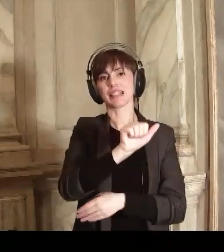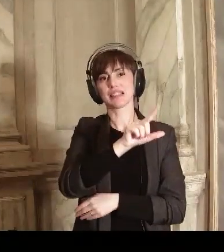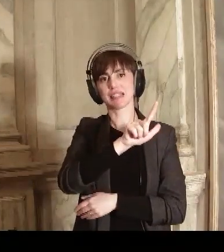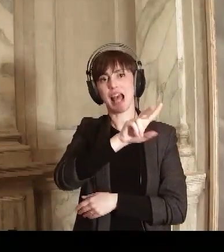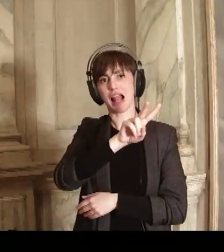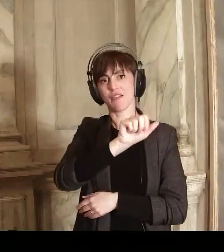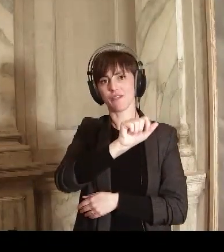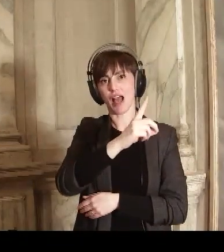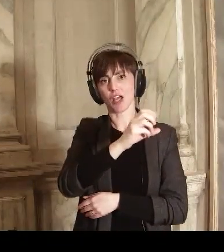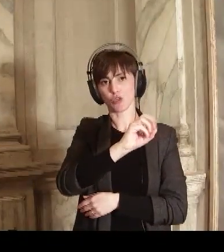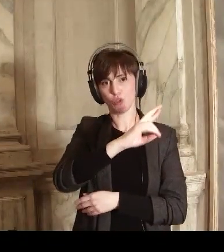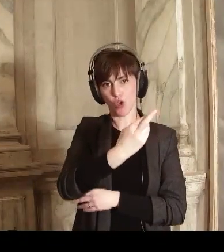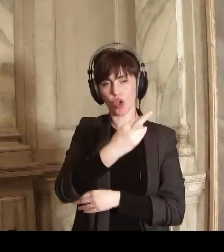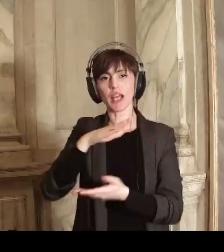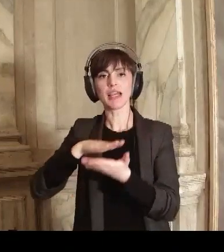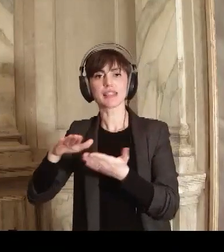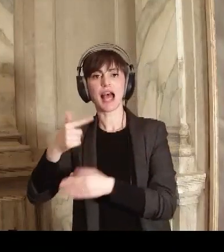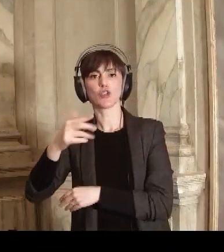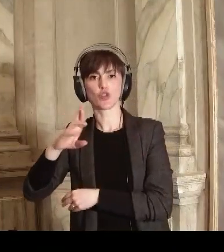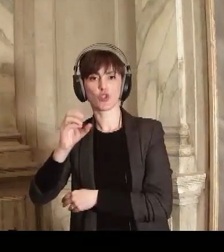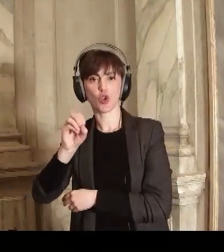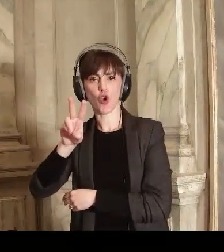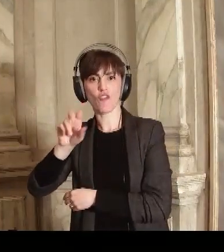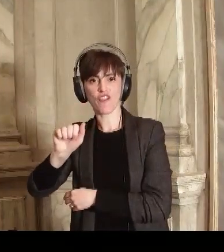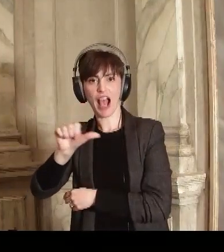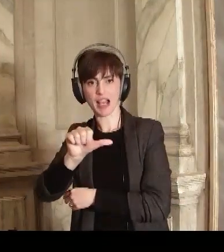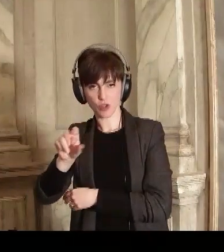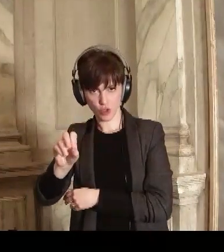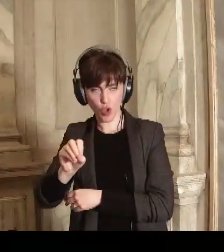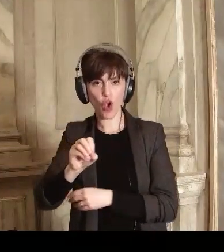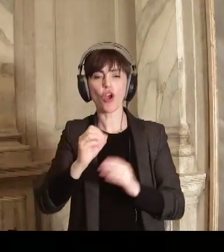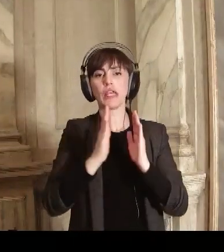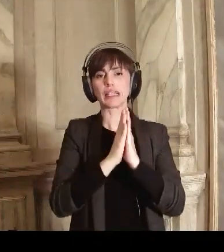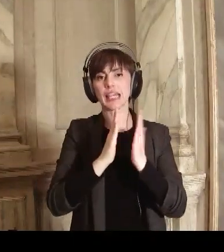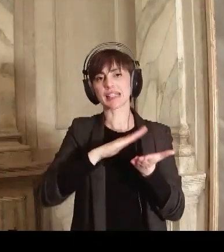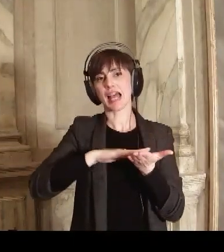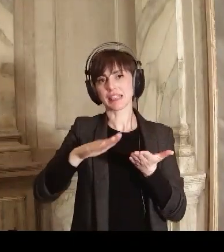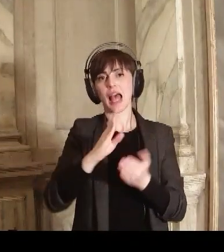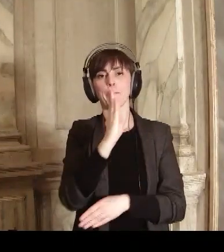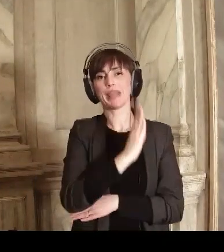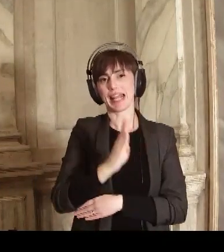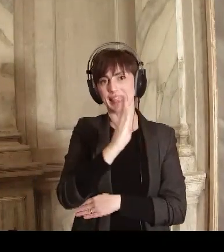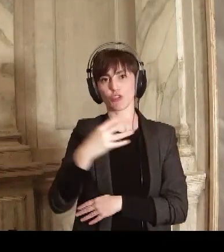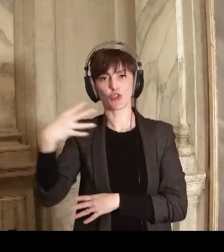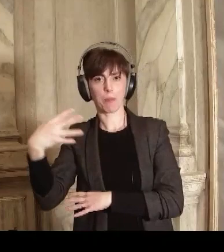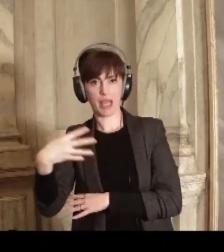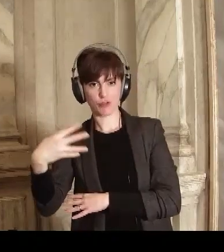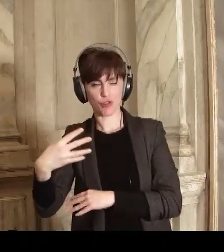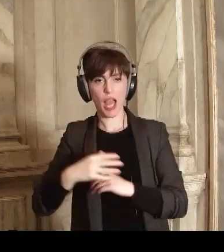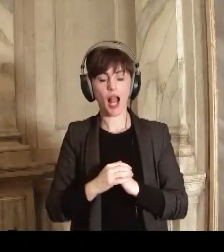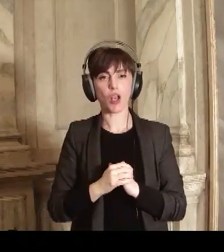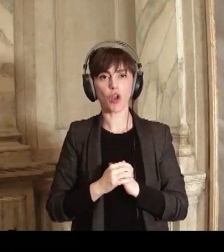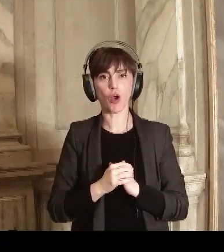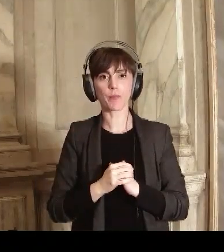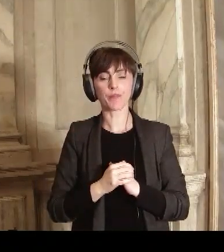del Conservatorio Benedetto Marcello, mettendo in luce la straordinaria fattura degli organi creati a Venezia da